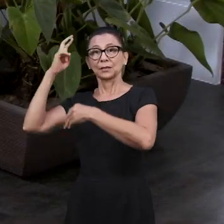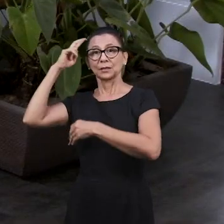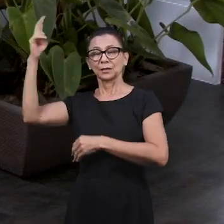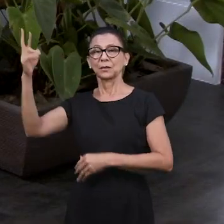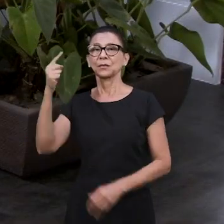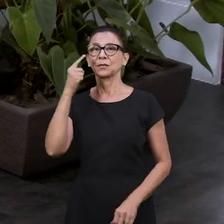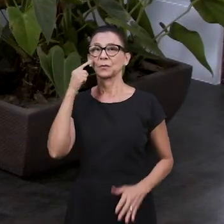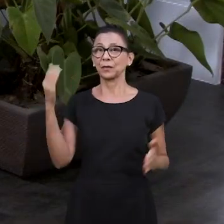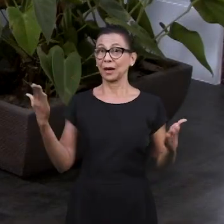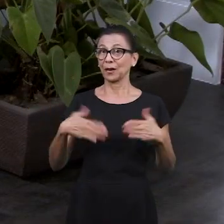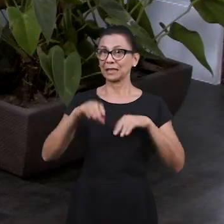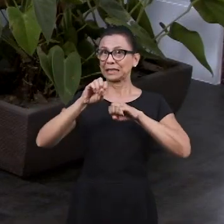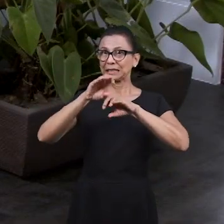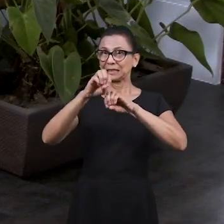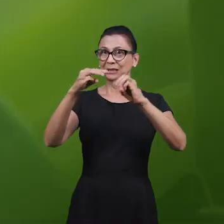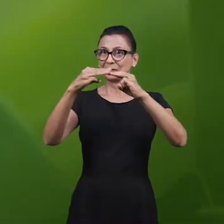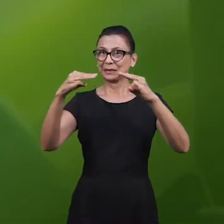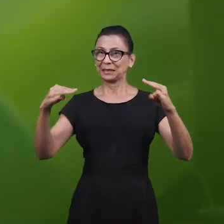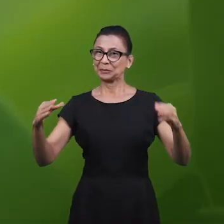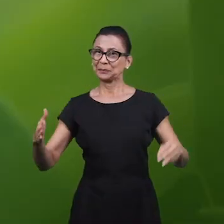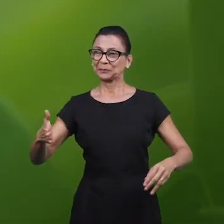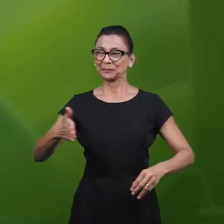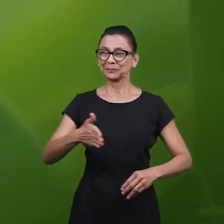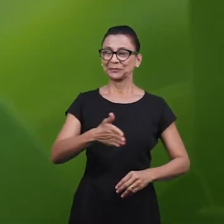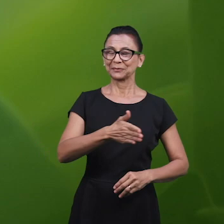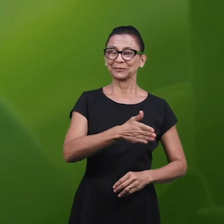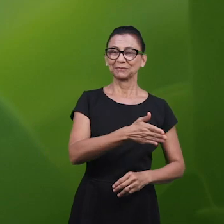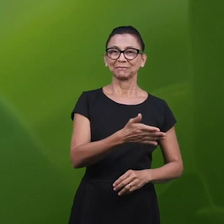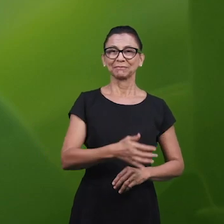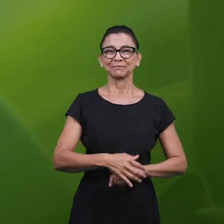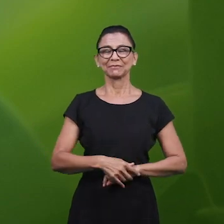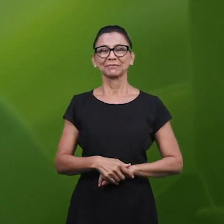sanctuaire. Assistez maintenant le volet Leçons du Manaïm.